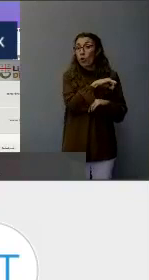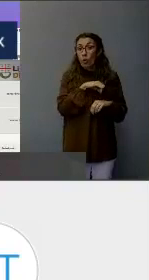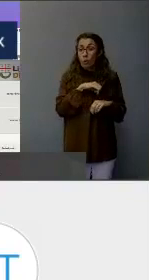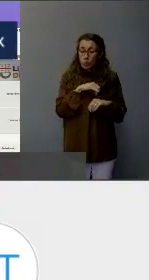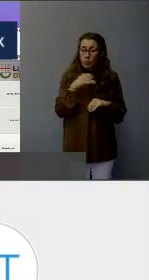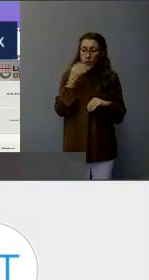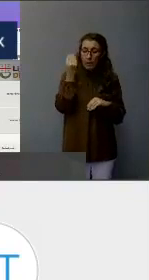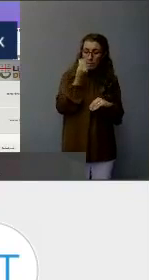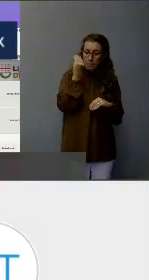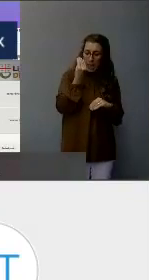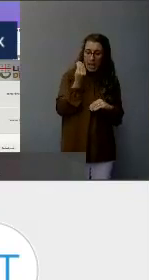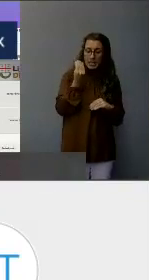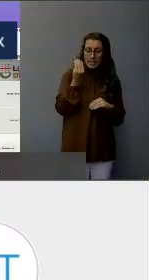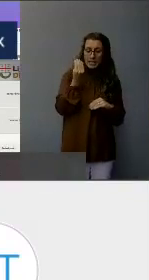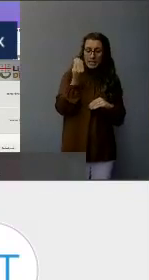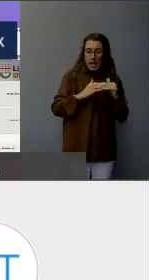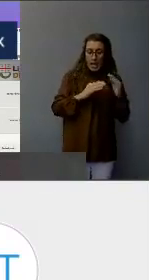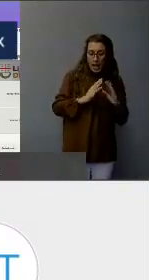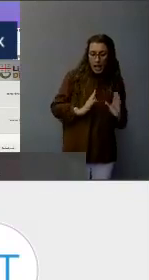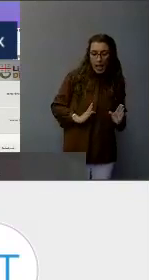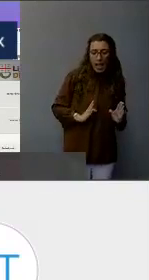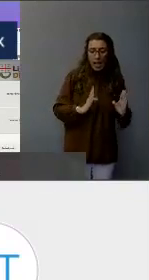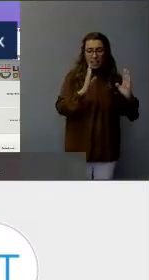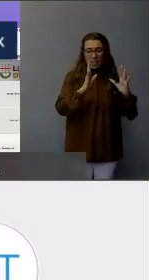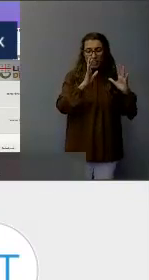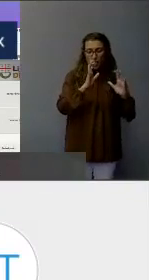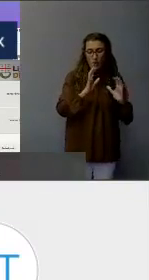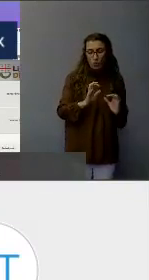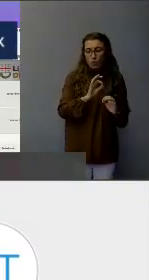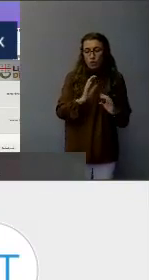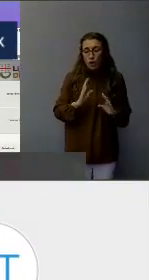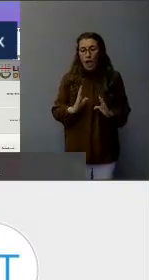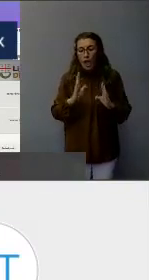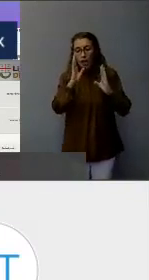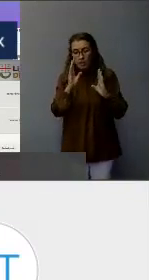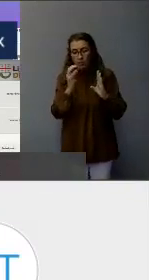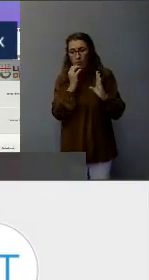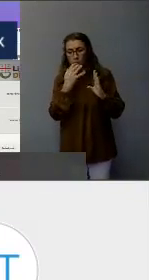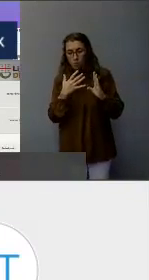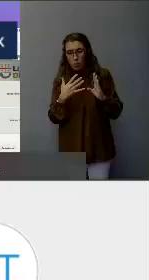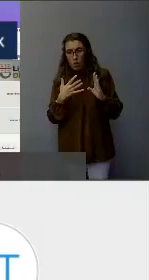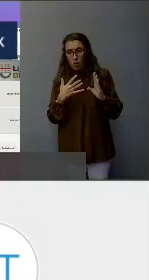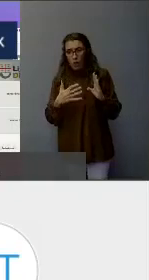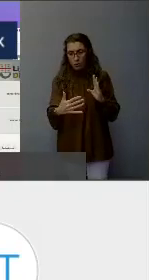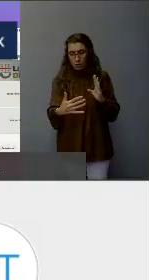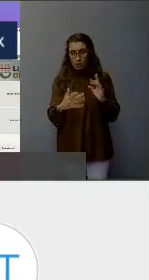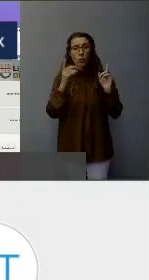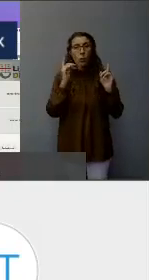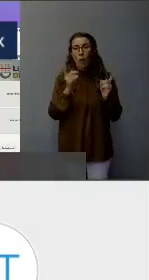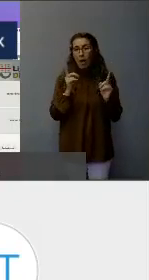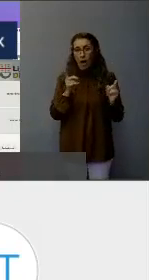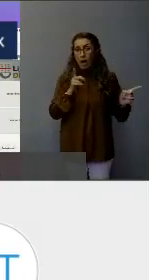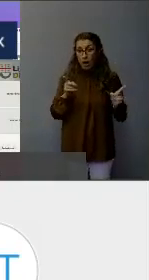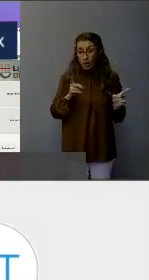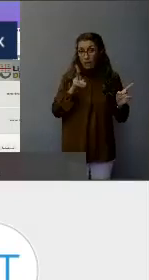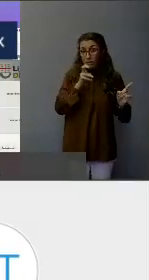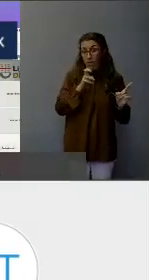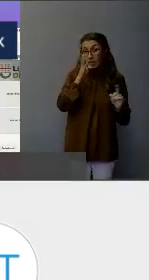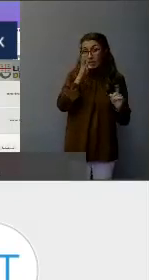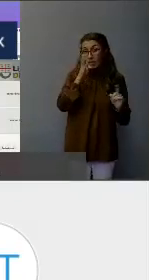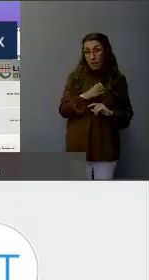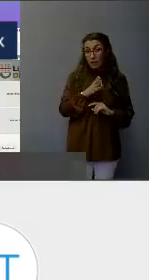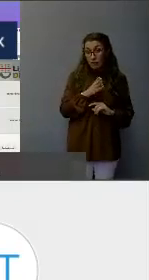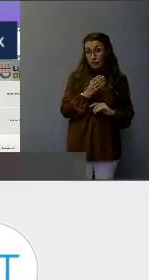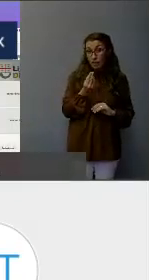difficili diruti che non hanno la possibilità dell'incremento del 20 per cento e cura quali quelli vengono considerati